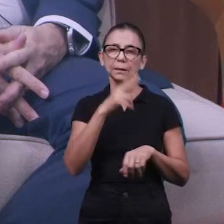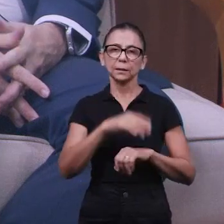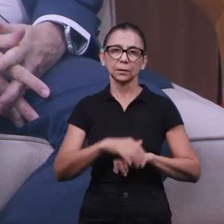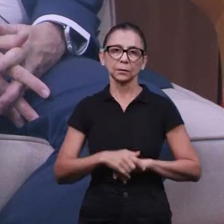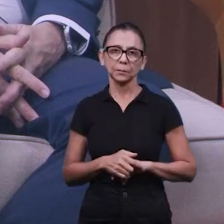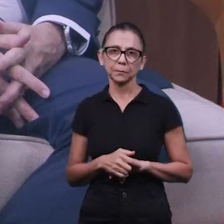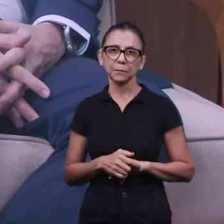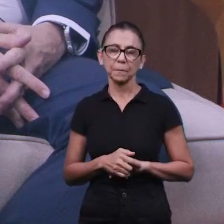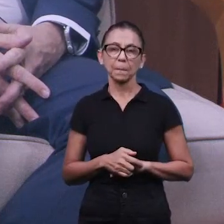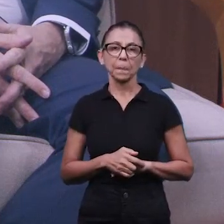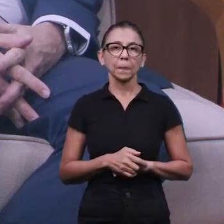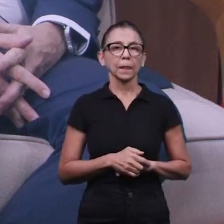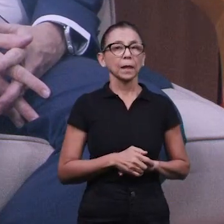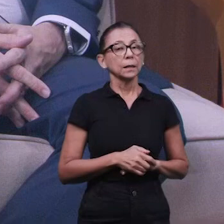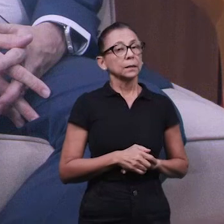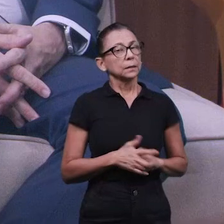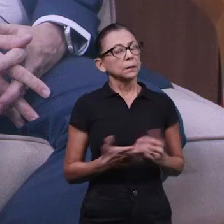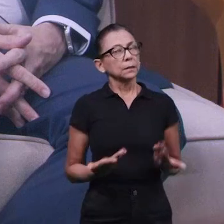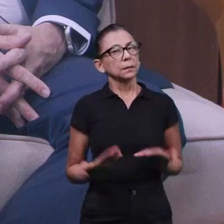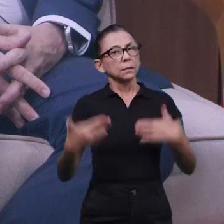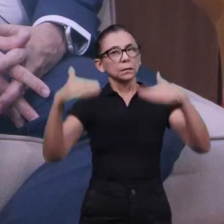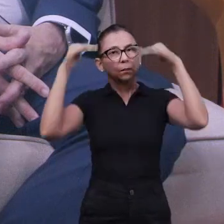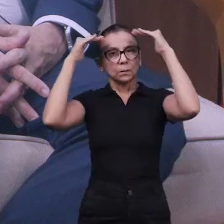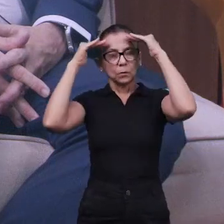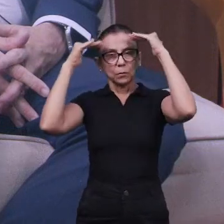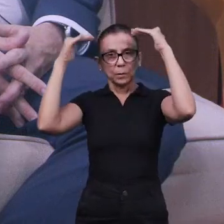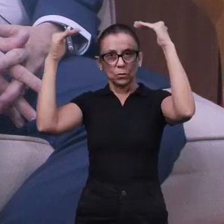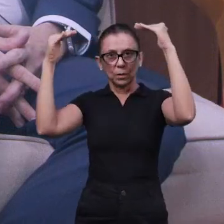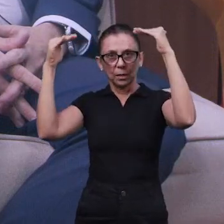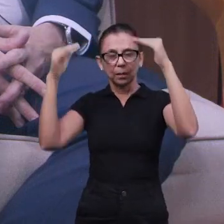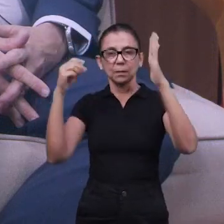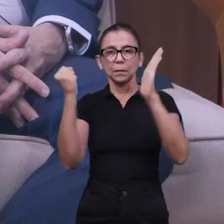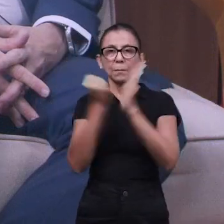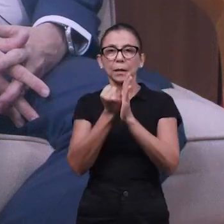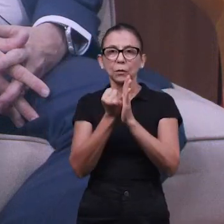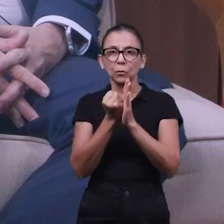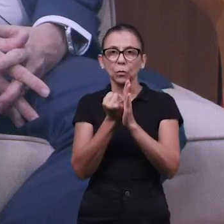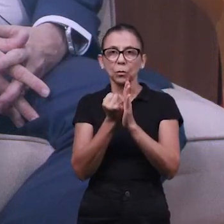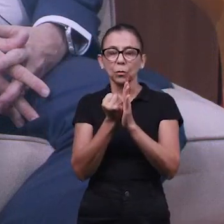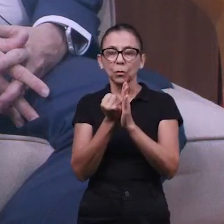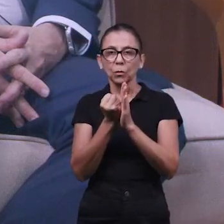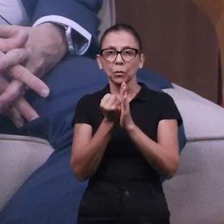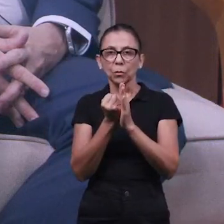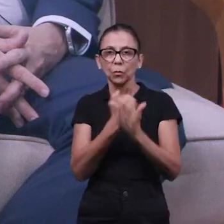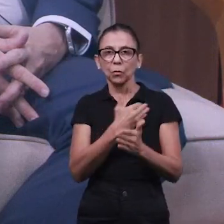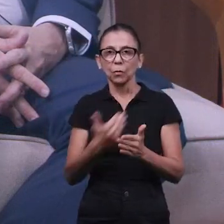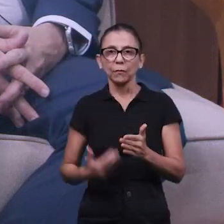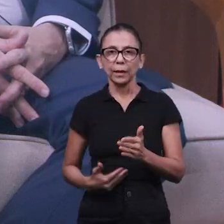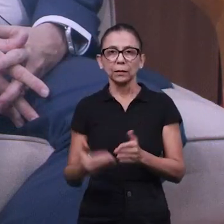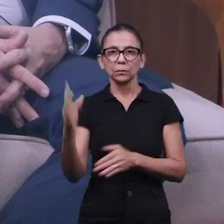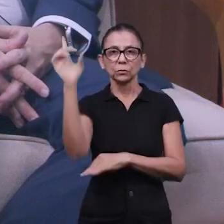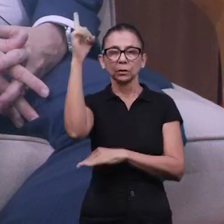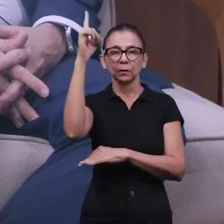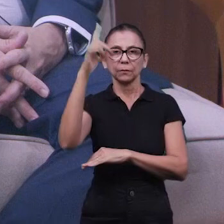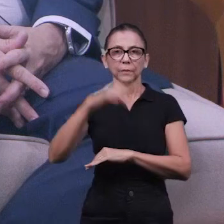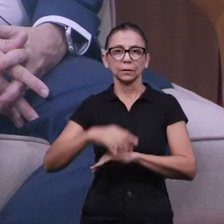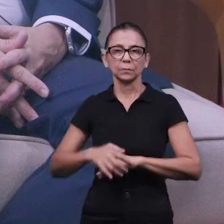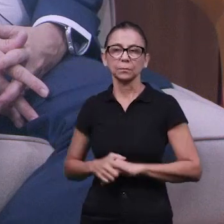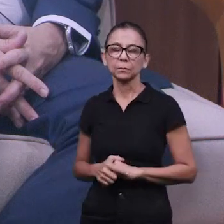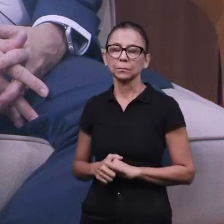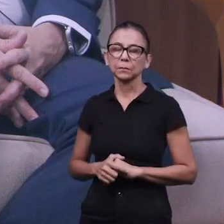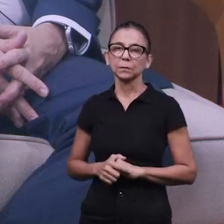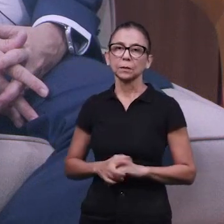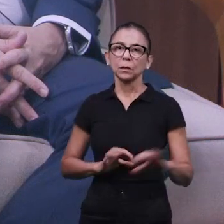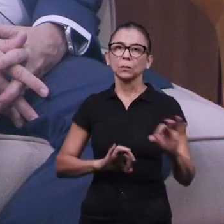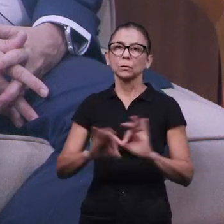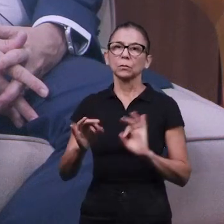a marqué l'appel pour l'œuvre de David. Donc l'œuvre de Dieu, le projet de Dieu, l'homme,